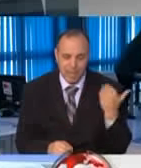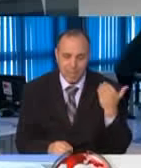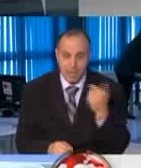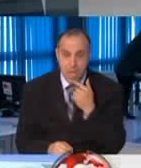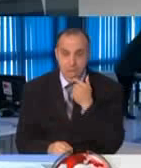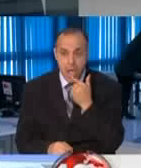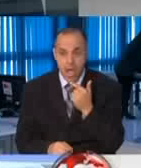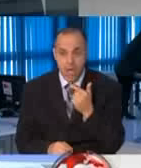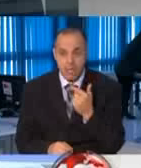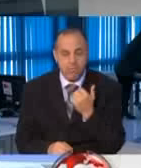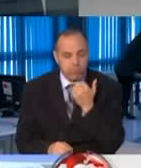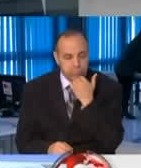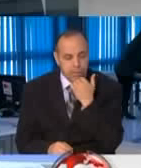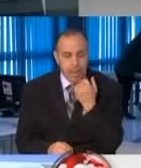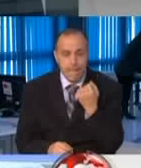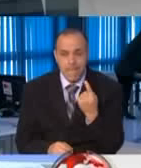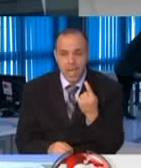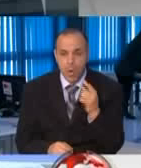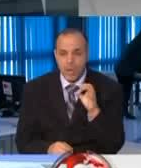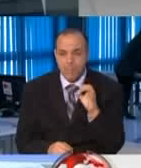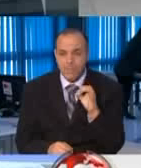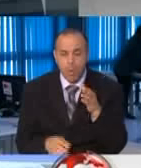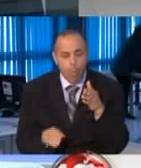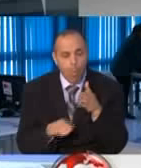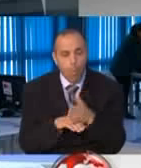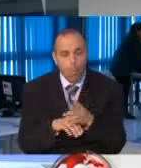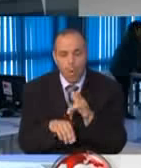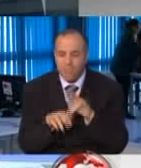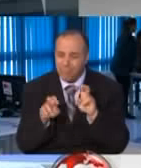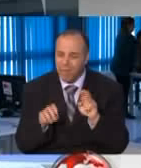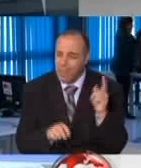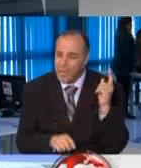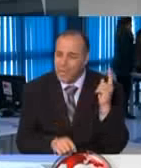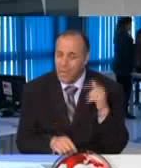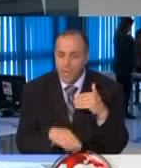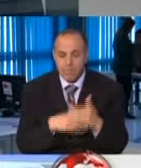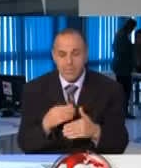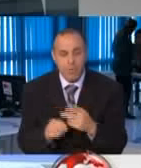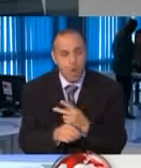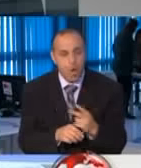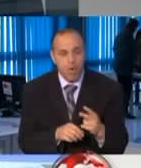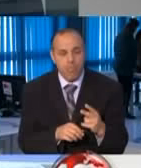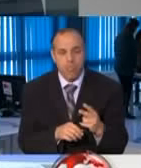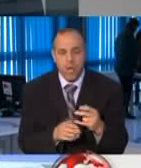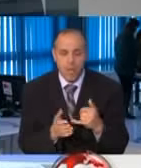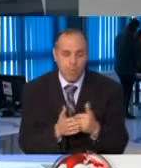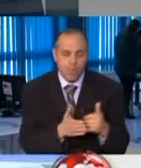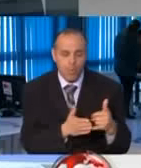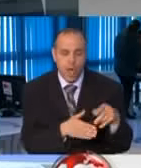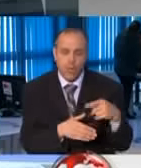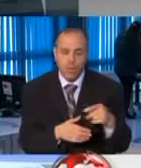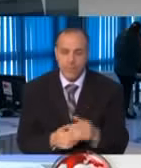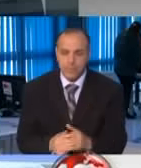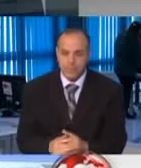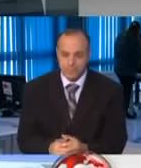صالح ارتكبوا حوالي 150 انتهاكا للهدنة مع استمرار أعمال العنف في تعز وأحياء